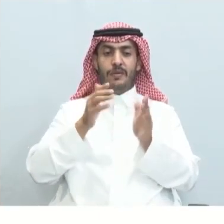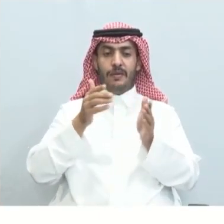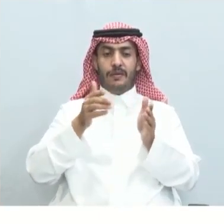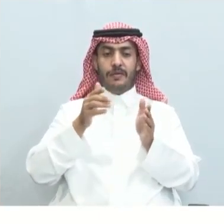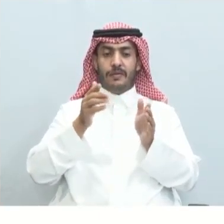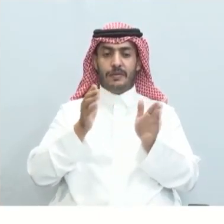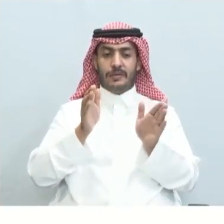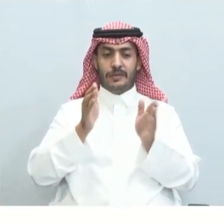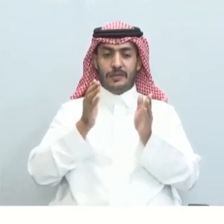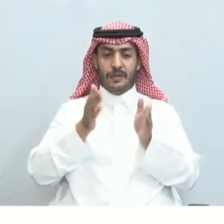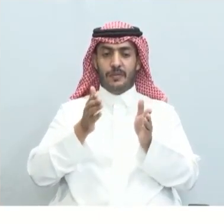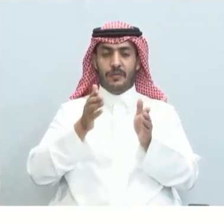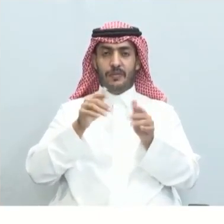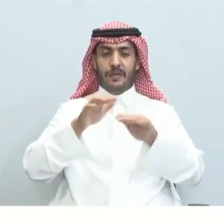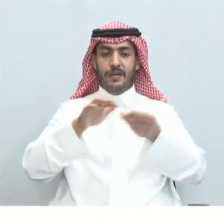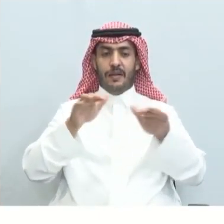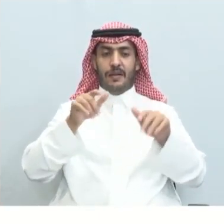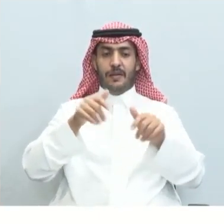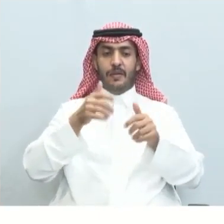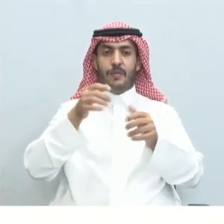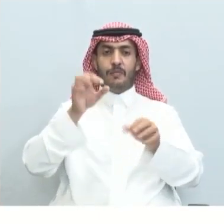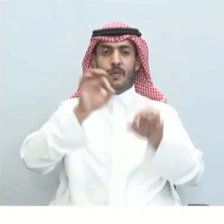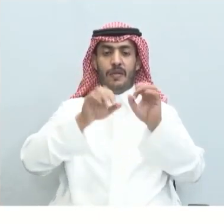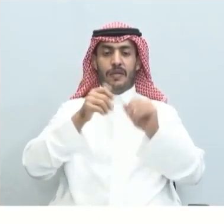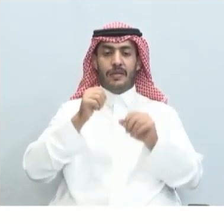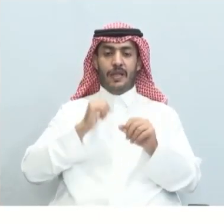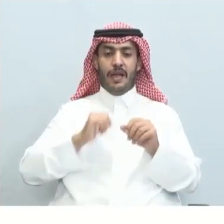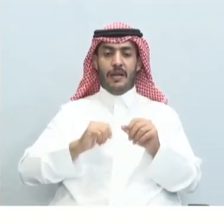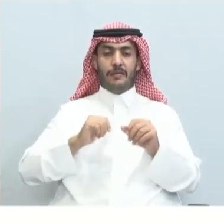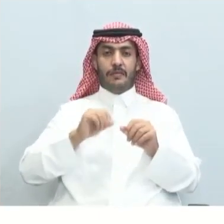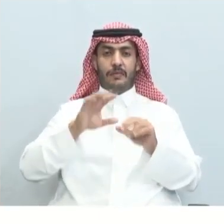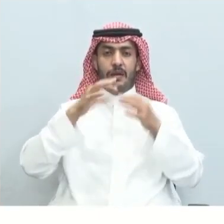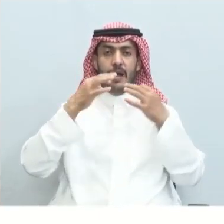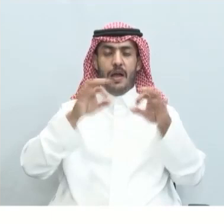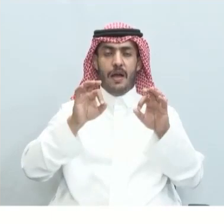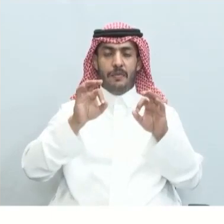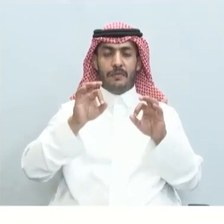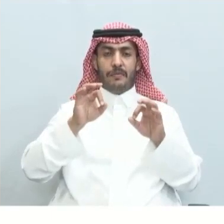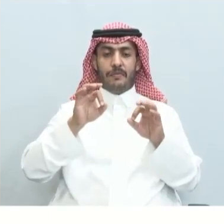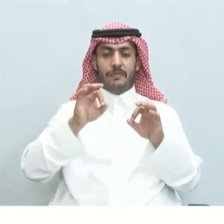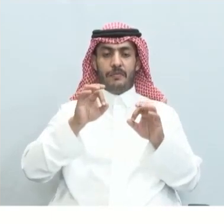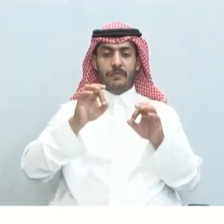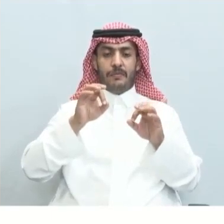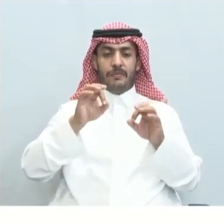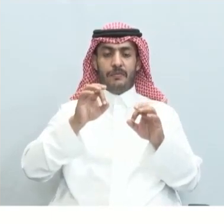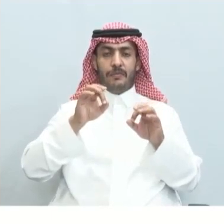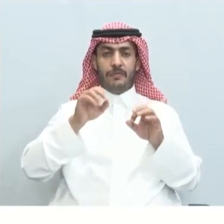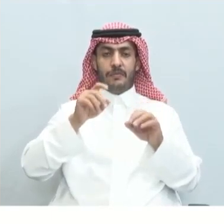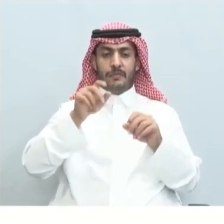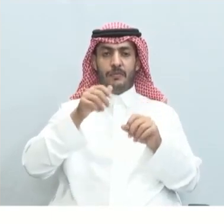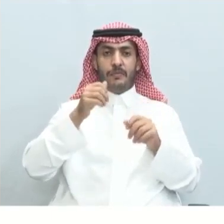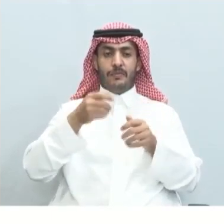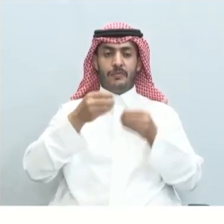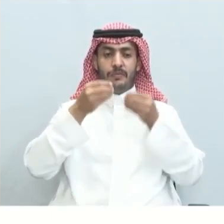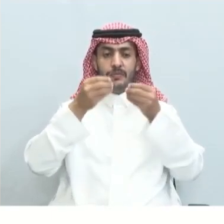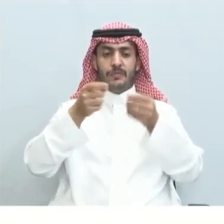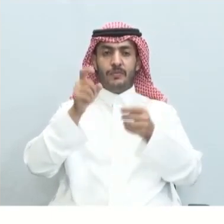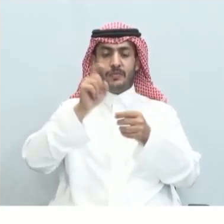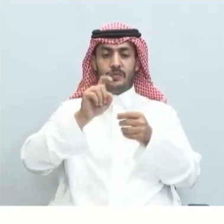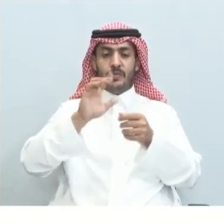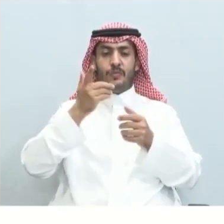طاوله المختبر امام الطلاب جميعهم ثم طرح عليهم هذا السؤال